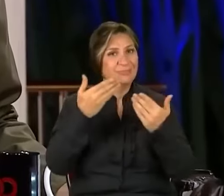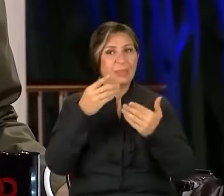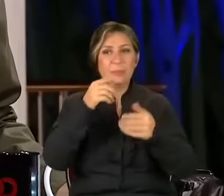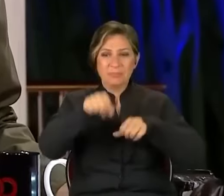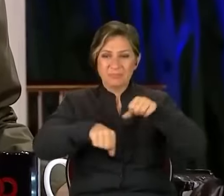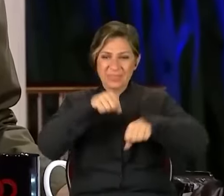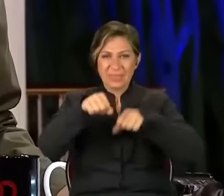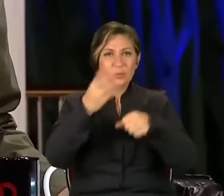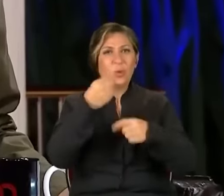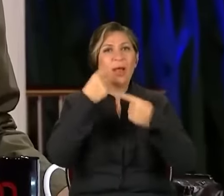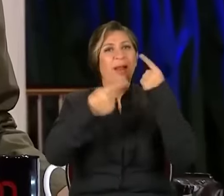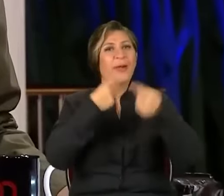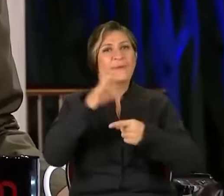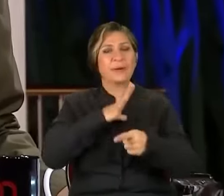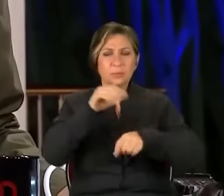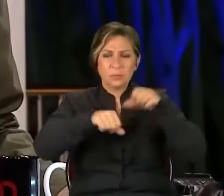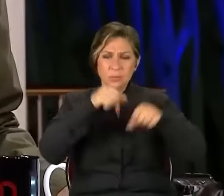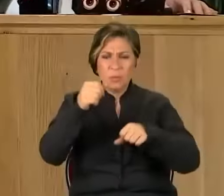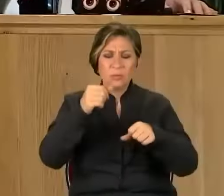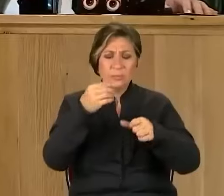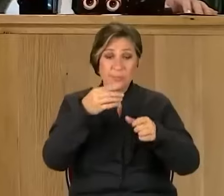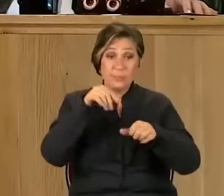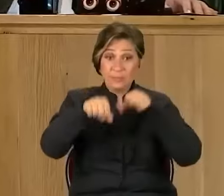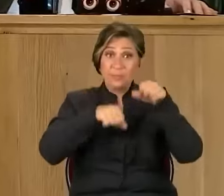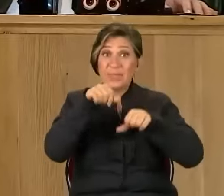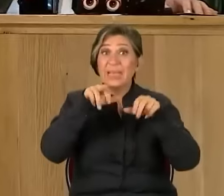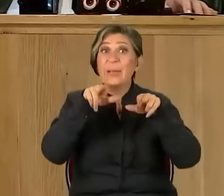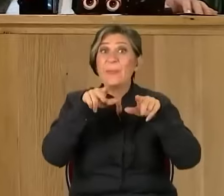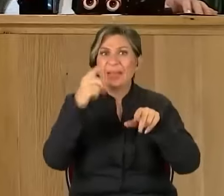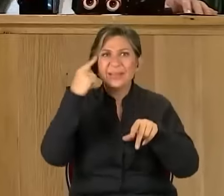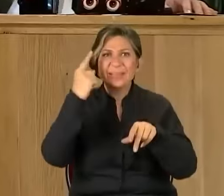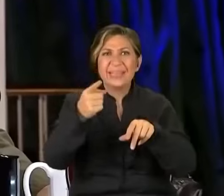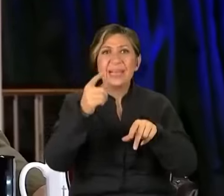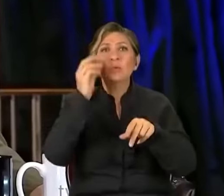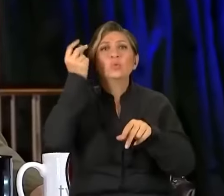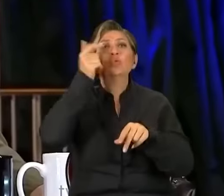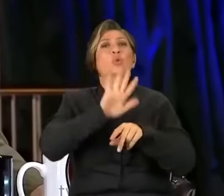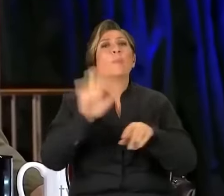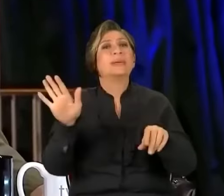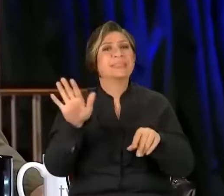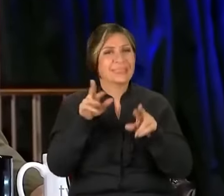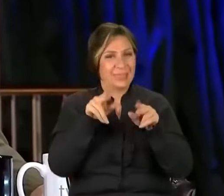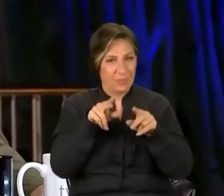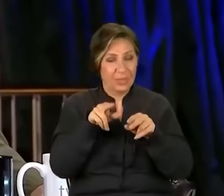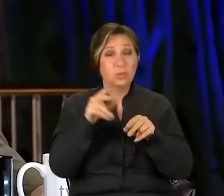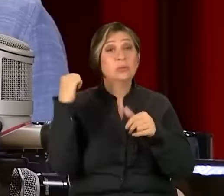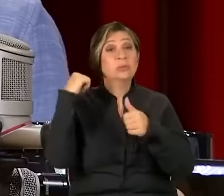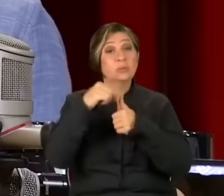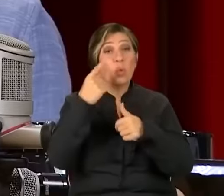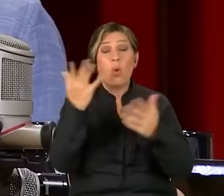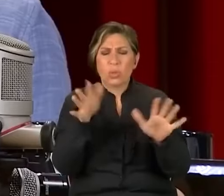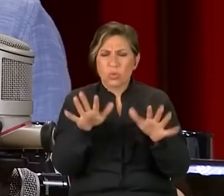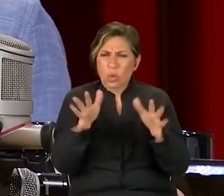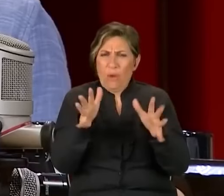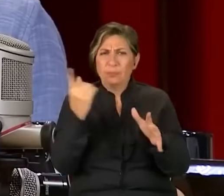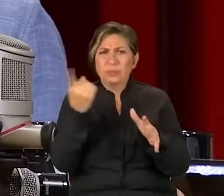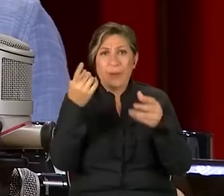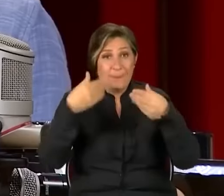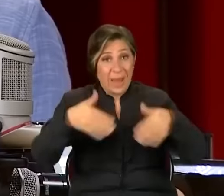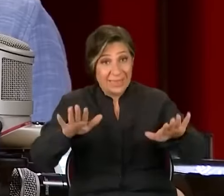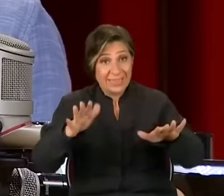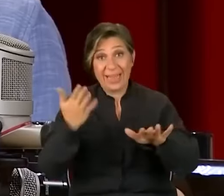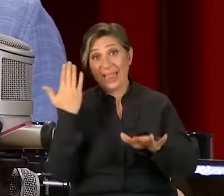bisikletle ilgili çok söylenen laf vardır ya. Yani herhangi bir şey tarif edilirken aslında bisiklete binmek gibi deniyor. Çünkü hiçbir şey unutulmaz aslında. Sonra yine diyorsun ki o kadar tuhaf bir şey bıraktık